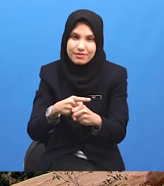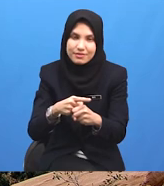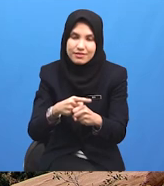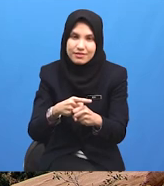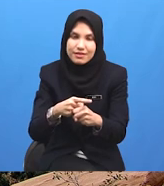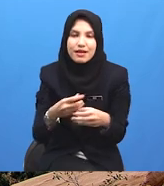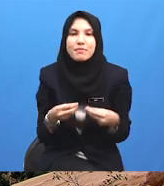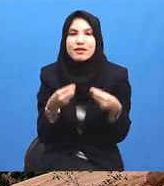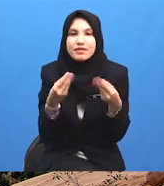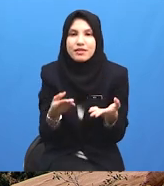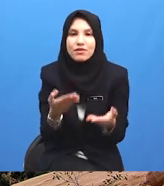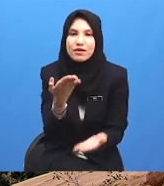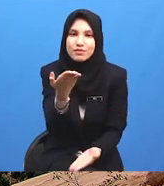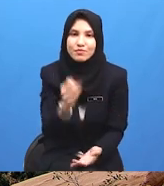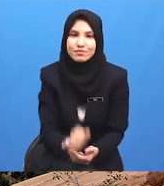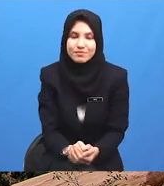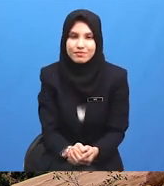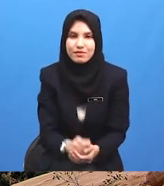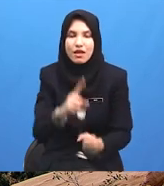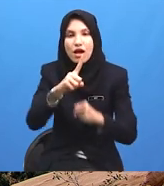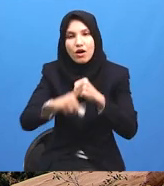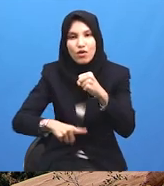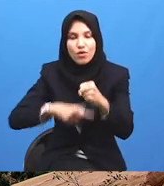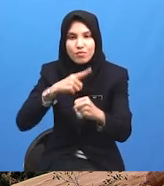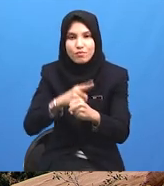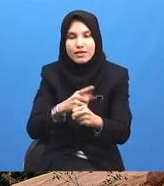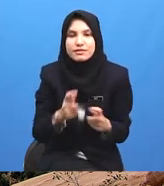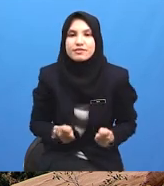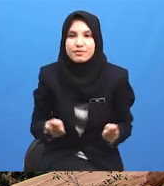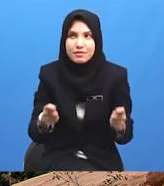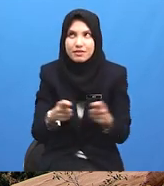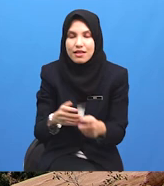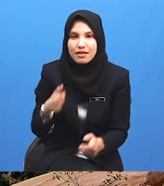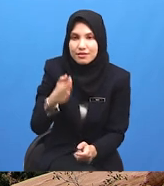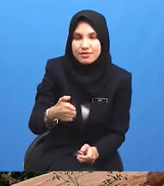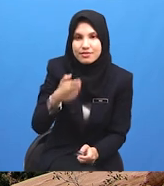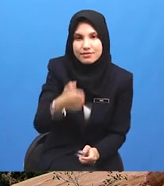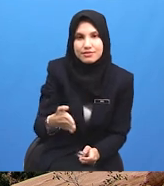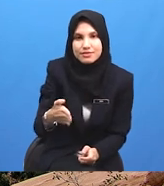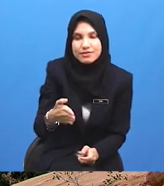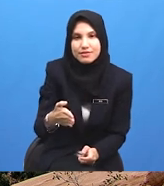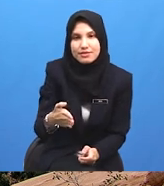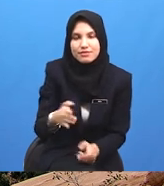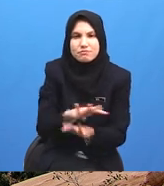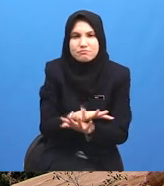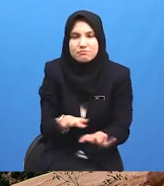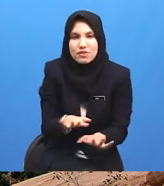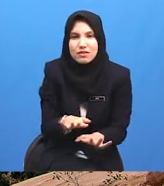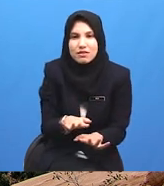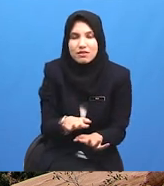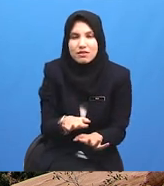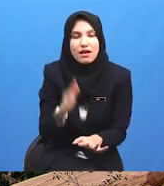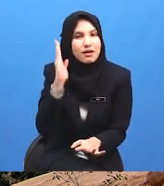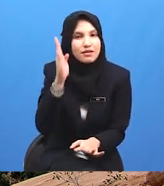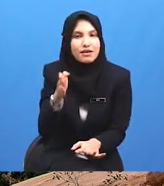lanjut. Orbit seakan-akan landasan kereta api. Kereta api tidak akan saling